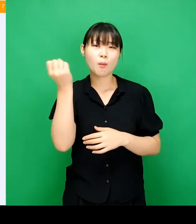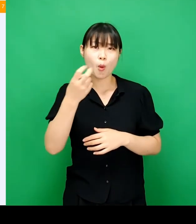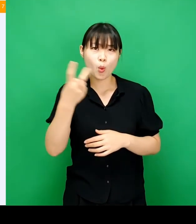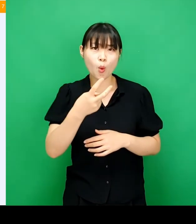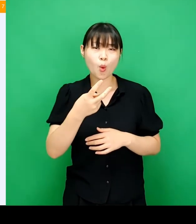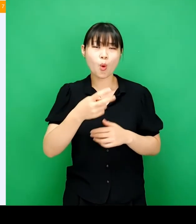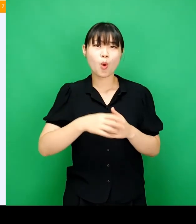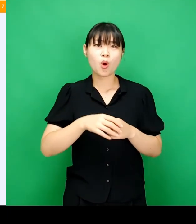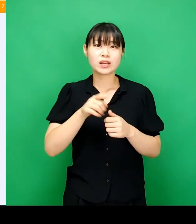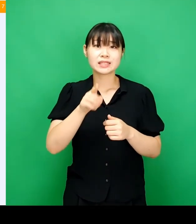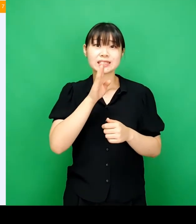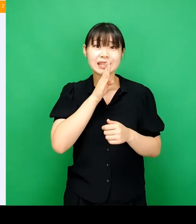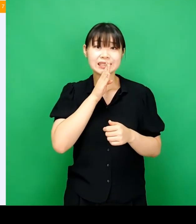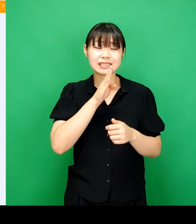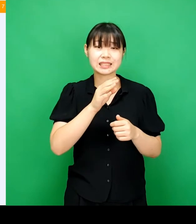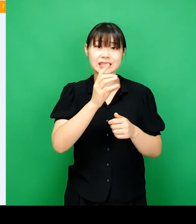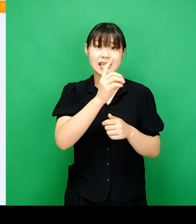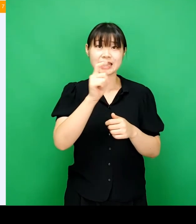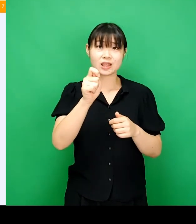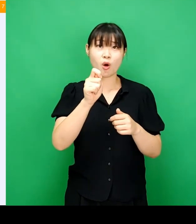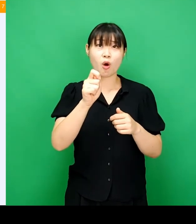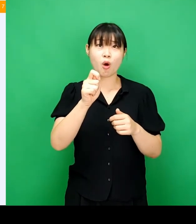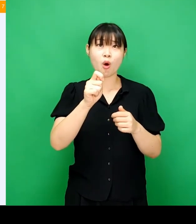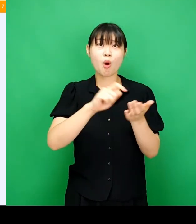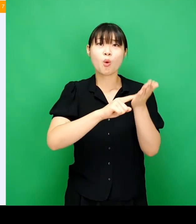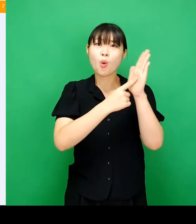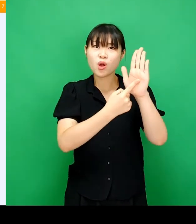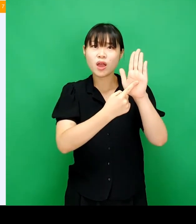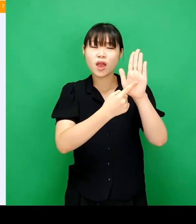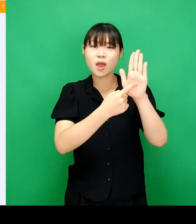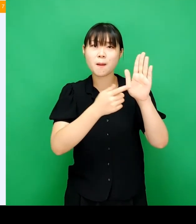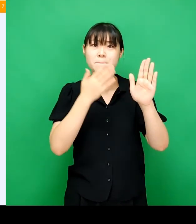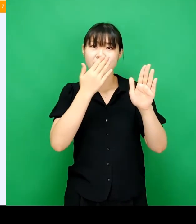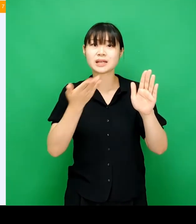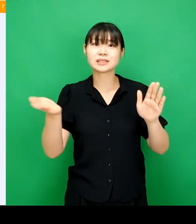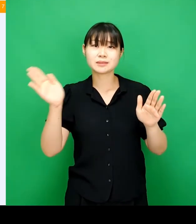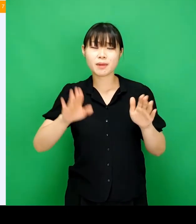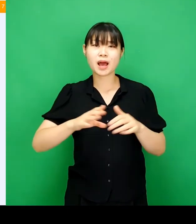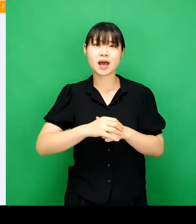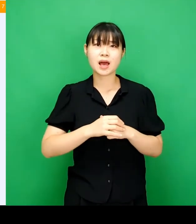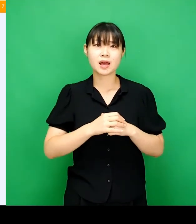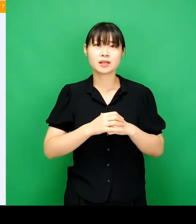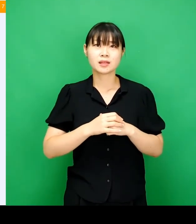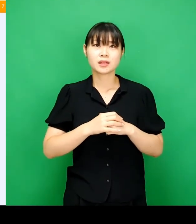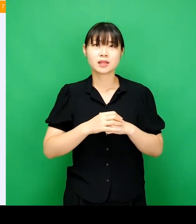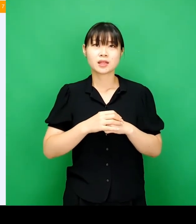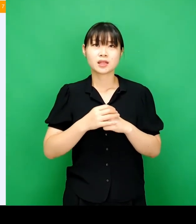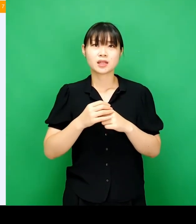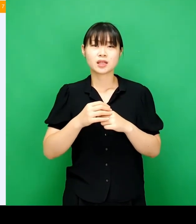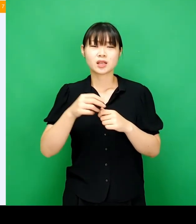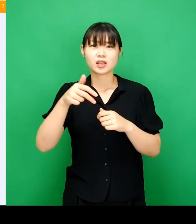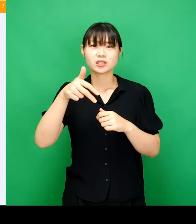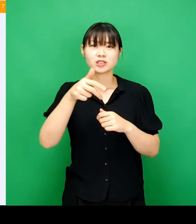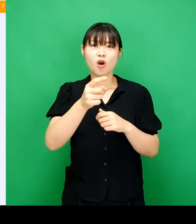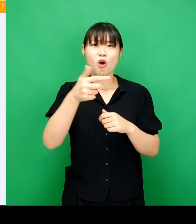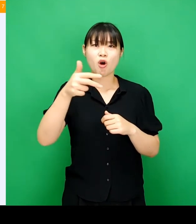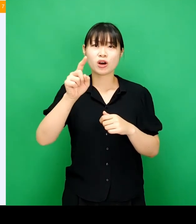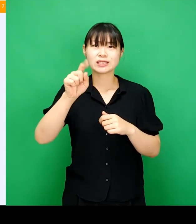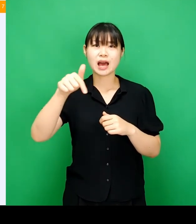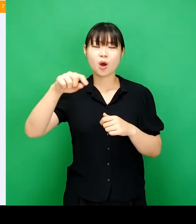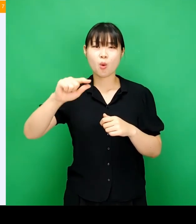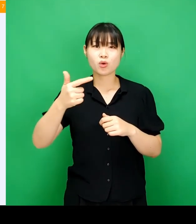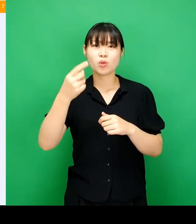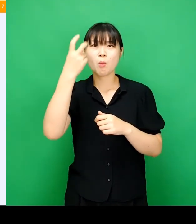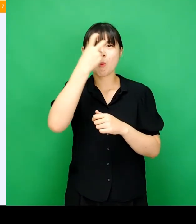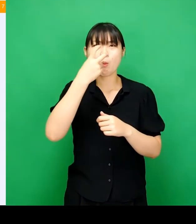등 누구나 알 수 있는 사실인 데이터를 수집해 공개하는 것은 가능하지만 리뷰와 같이